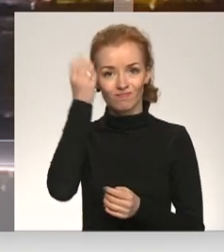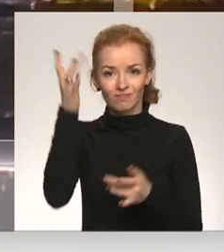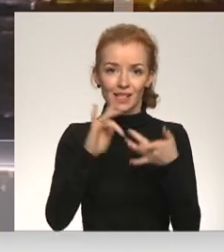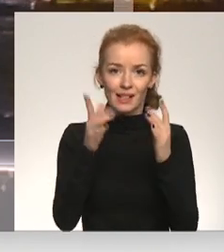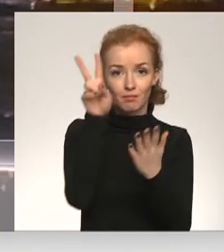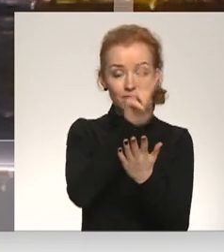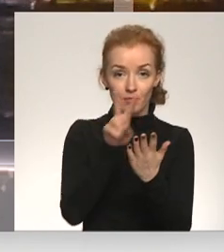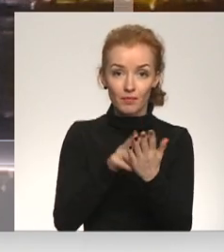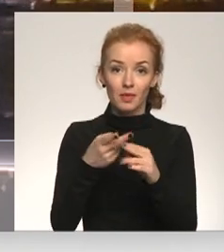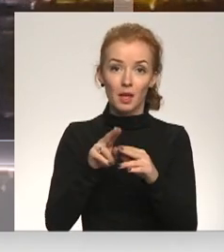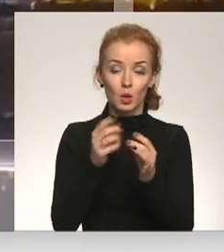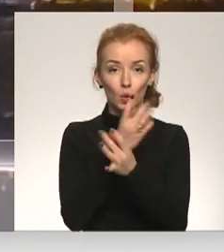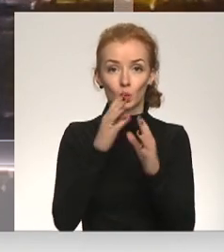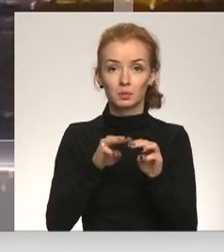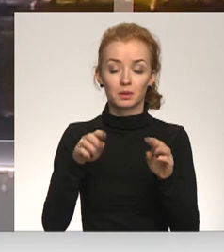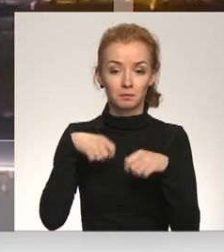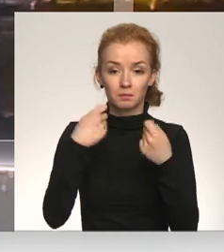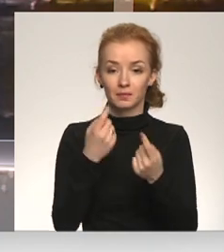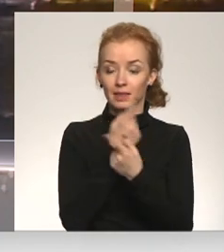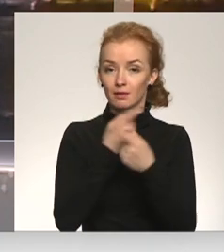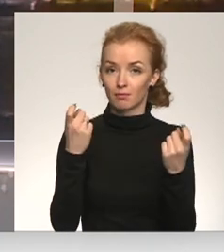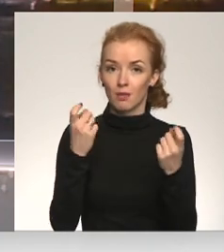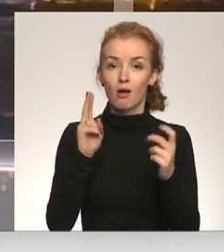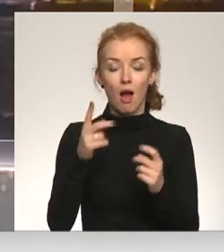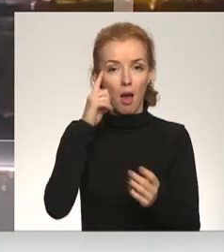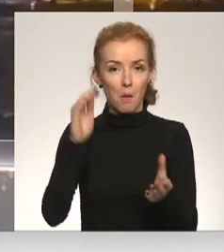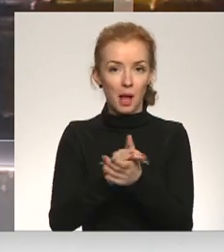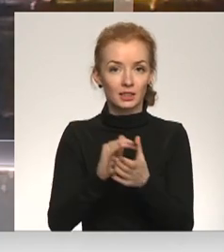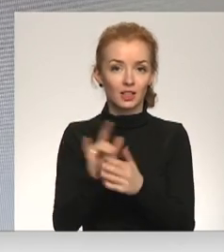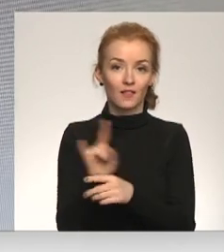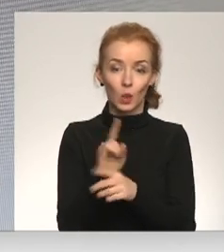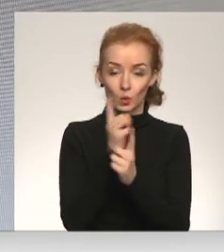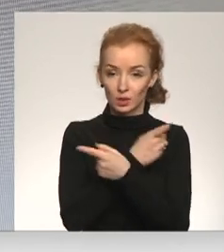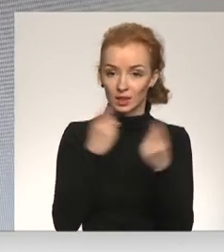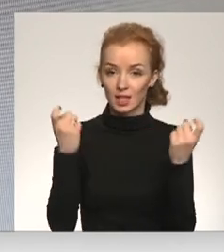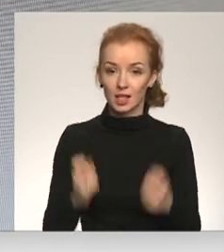5 padomus, kā ziņas izvērtēt. Plašāk stāsta Dāvids Freidenfelds.